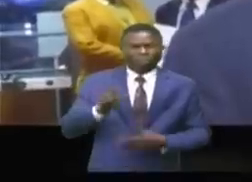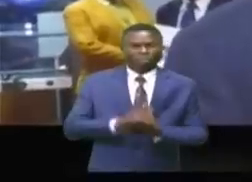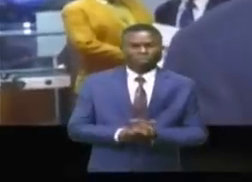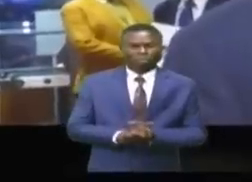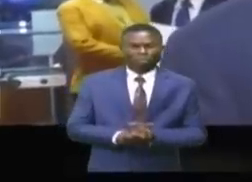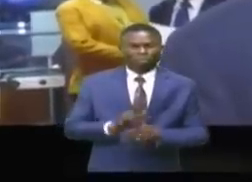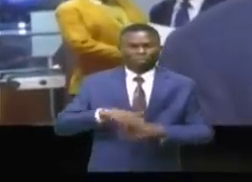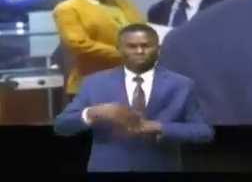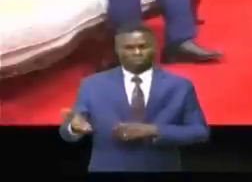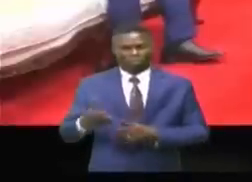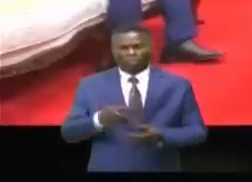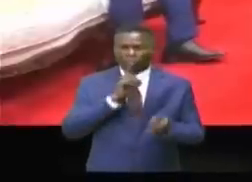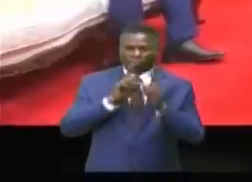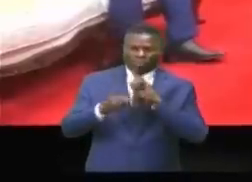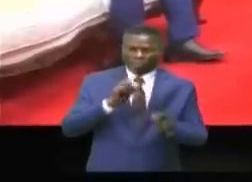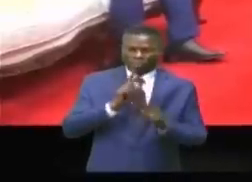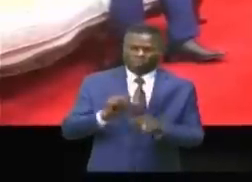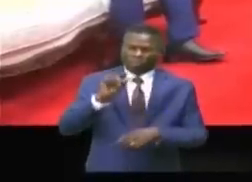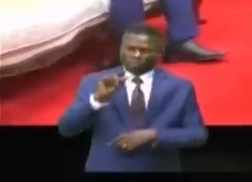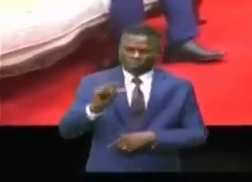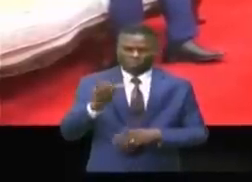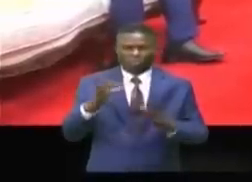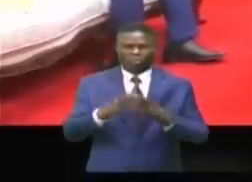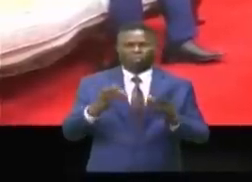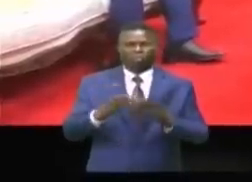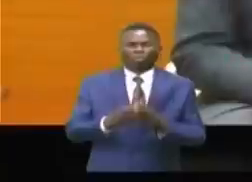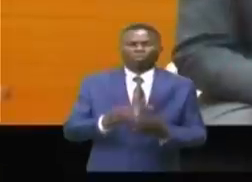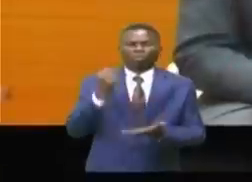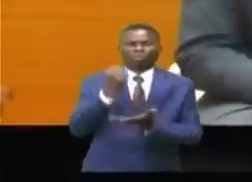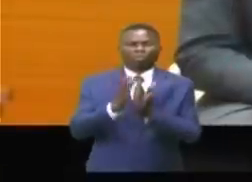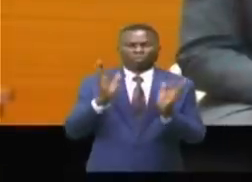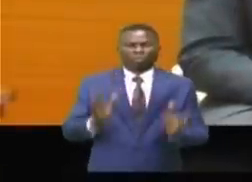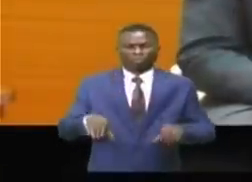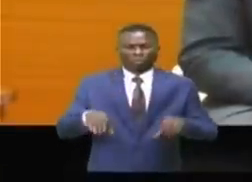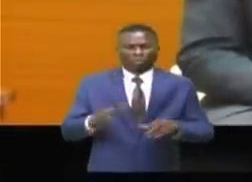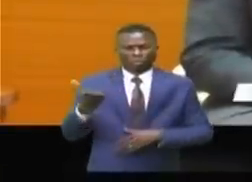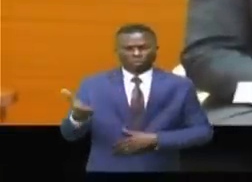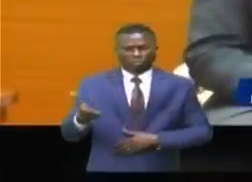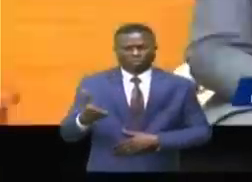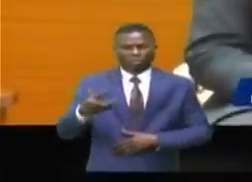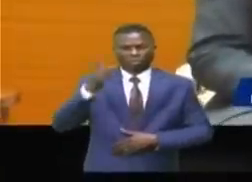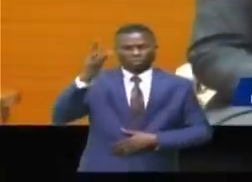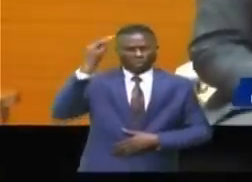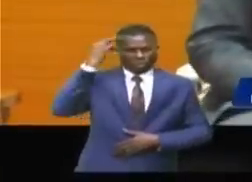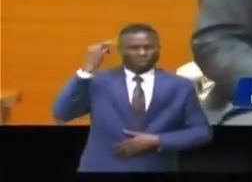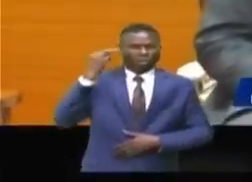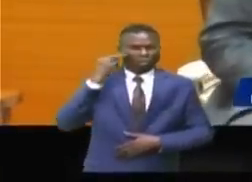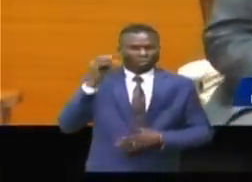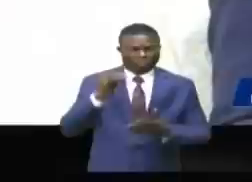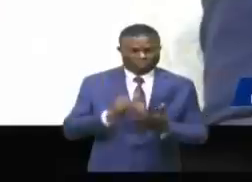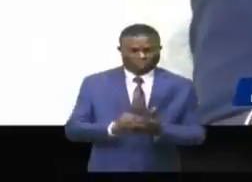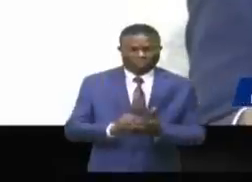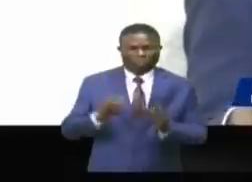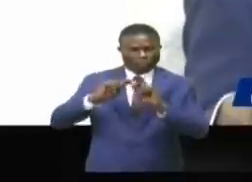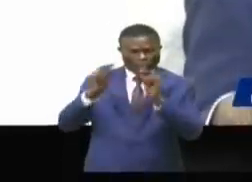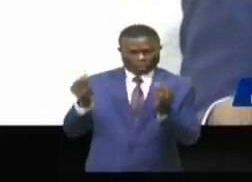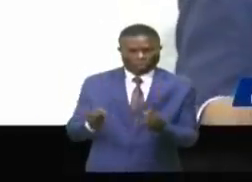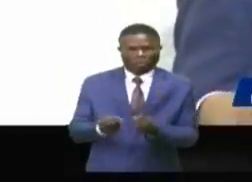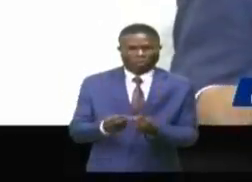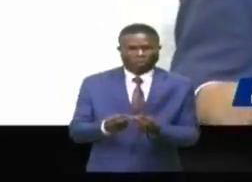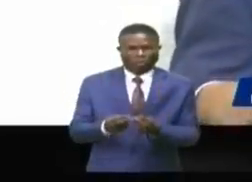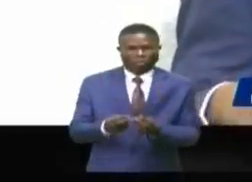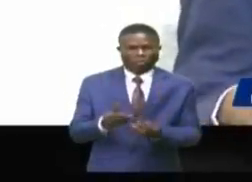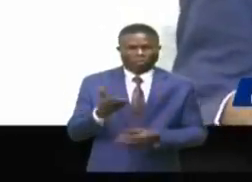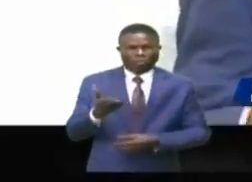suivi d'un entretien de quelques minutes avec les diplomates congolais. Le chef du gouvernement a dans sa délégation le